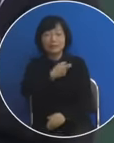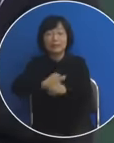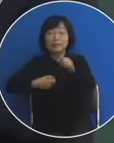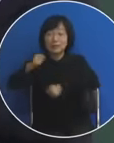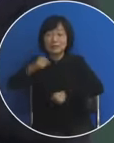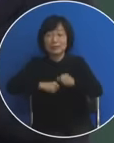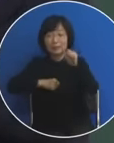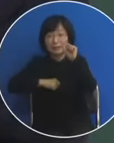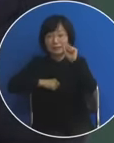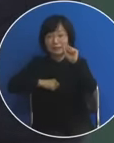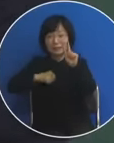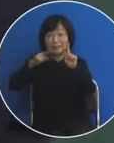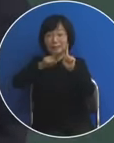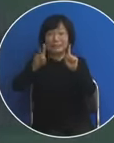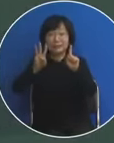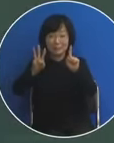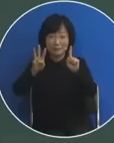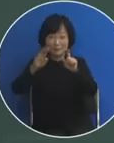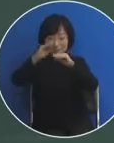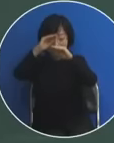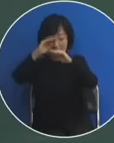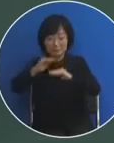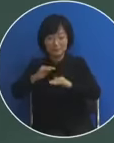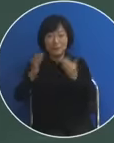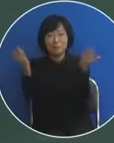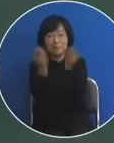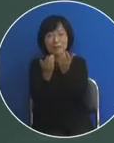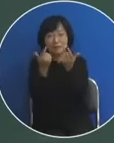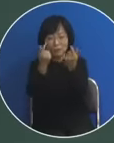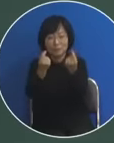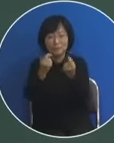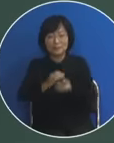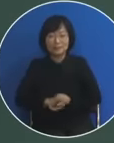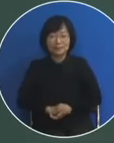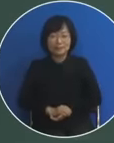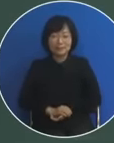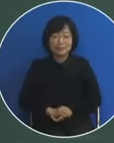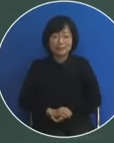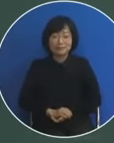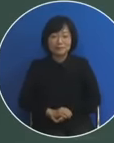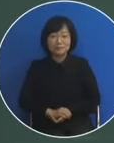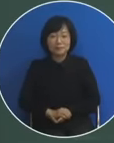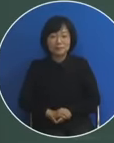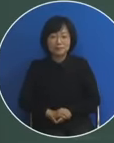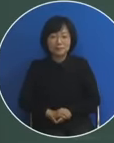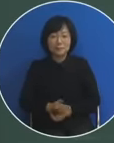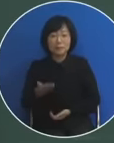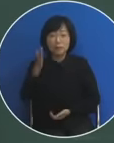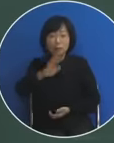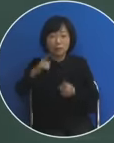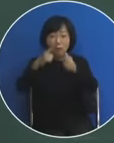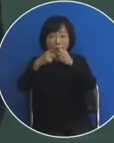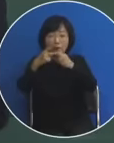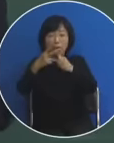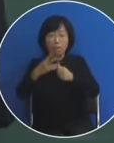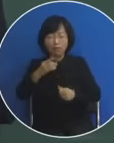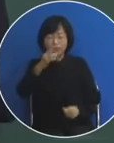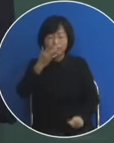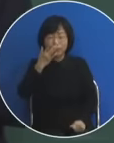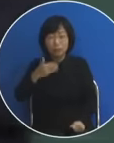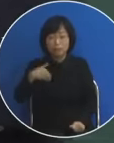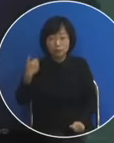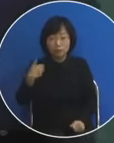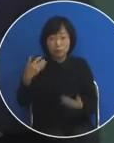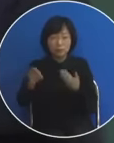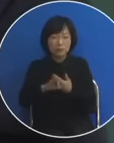verse 3, the 40 days. 여러 부분을 자꾸 놓치기 때문에 여러분 쓸데없이 막 염려도 많이 해야 되고 힘들게 되는 거죠. But because we keep